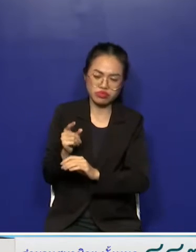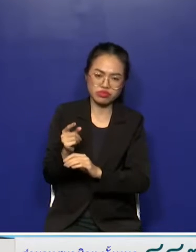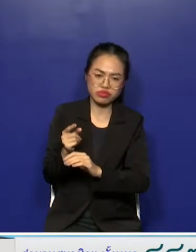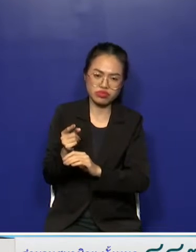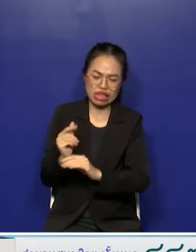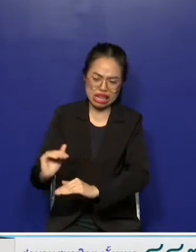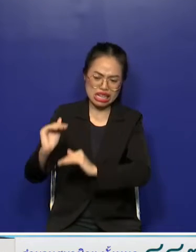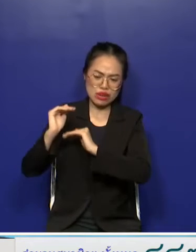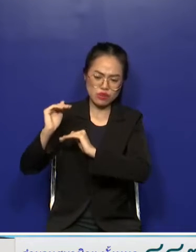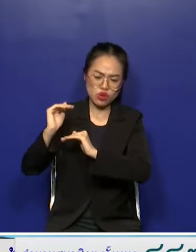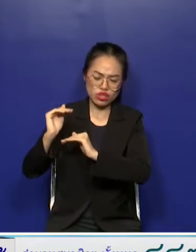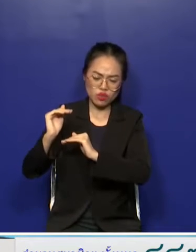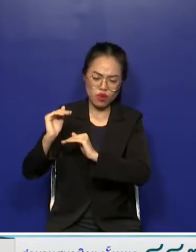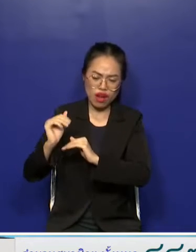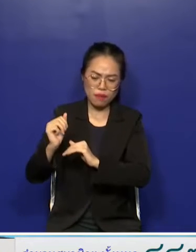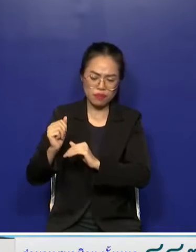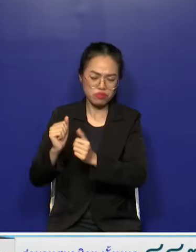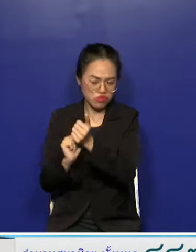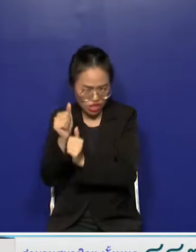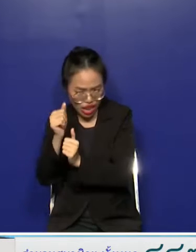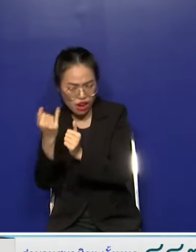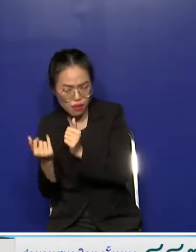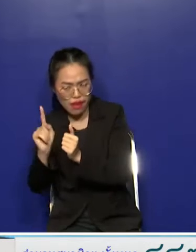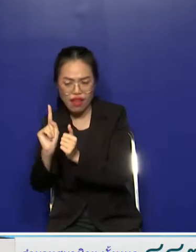กำหนฎชัชนะของการเลือกตั้งอย่างมาก